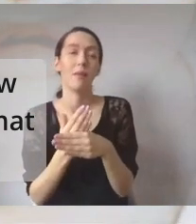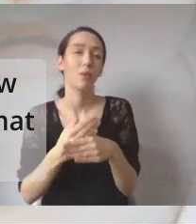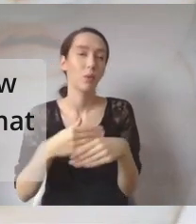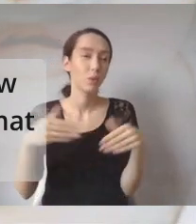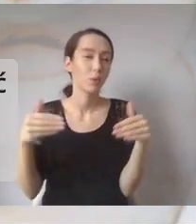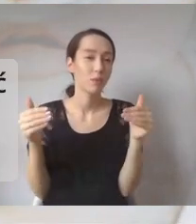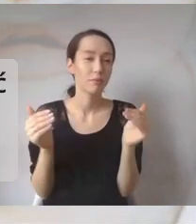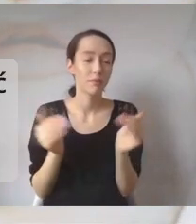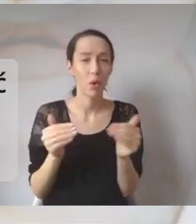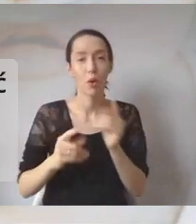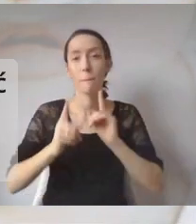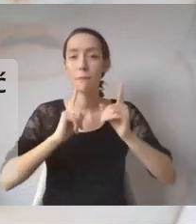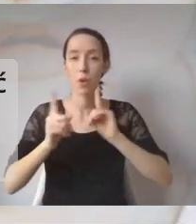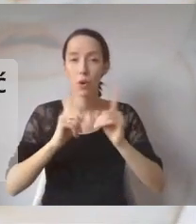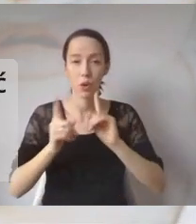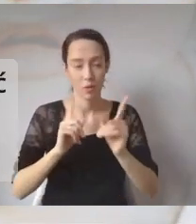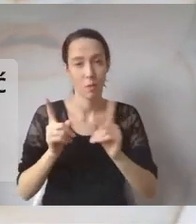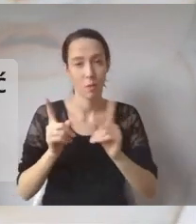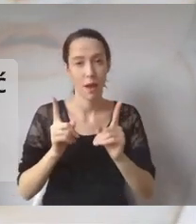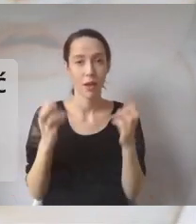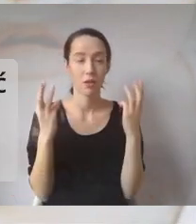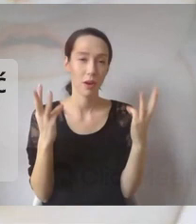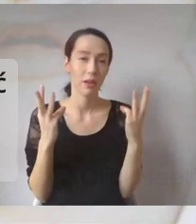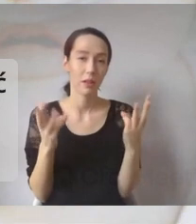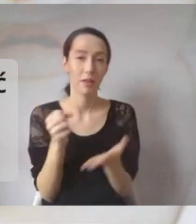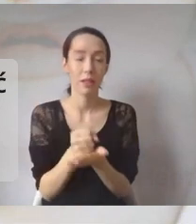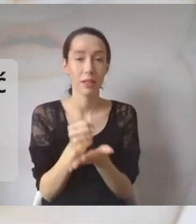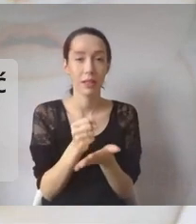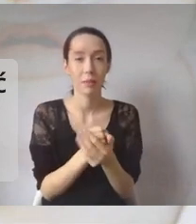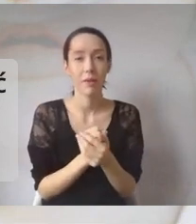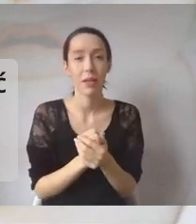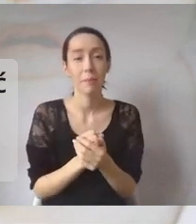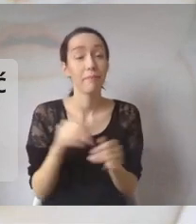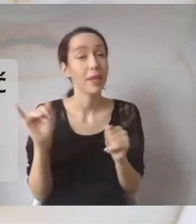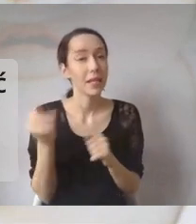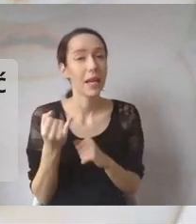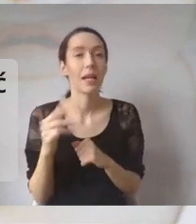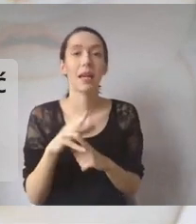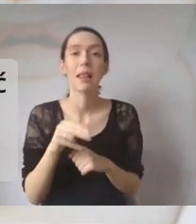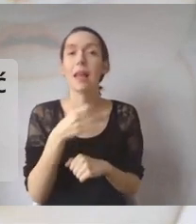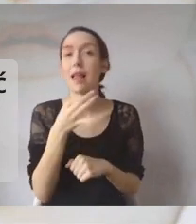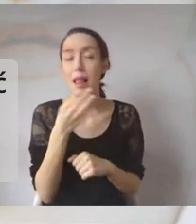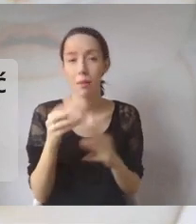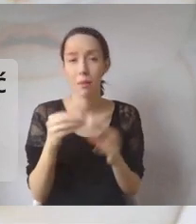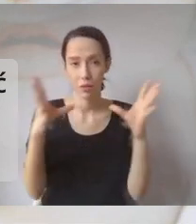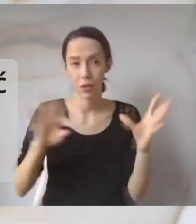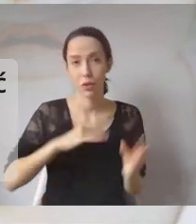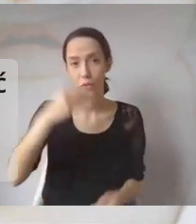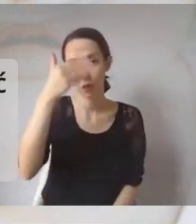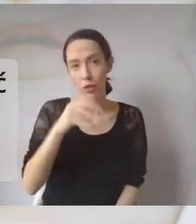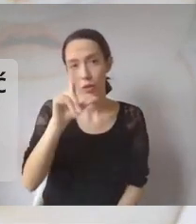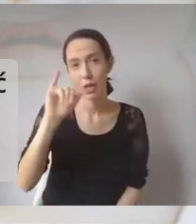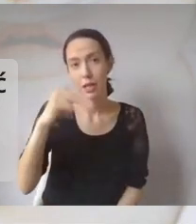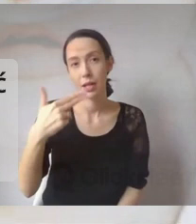udział. I też, jak tutaj opowiem, w jaki sposób najlepiej stworzyć swój profil na LinkedInie, tak